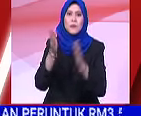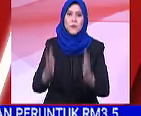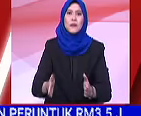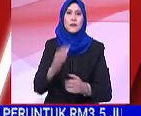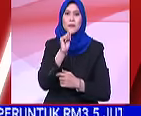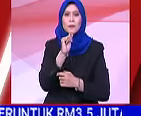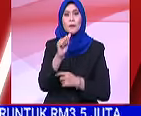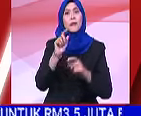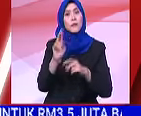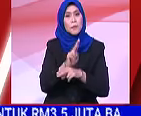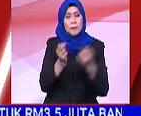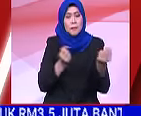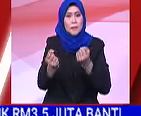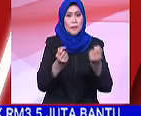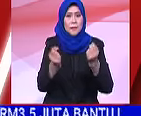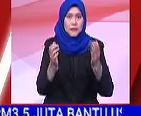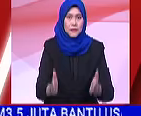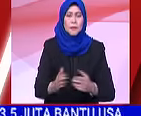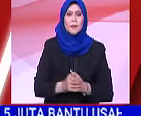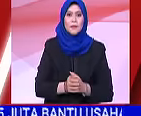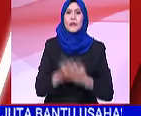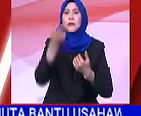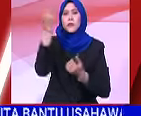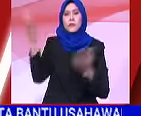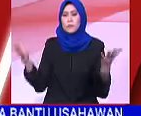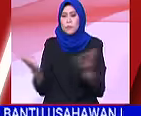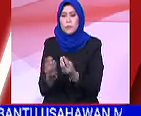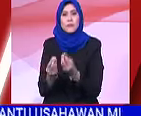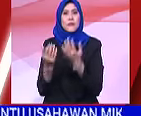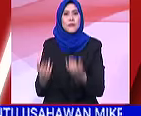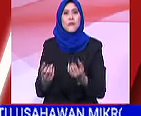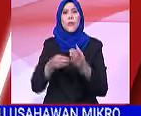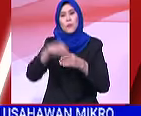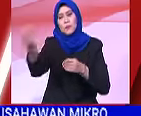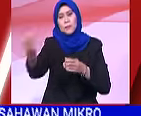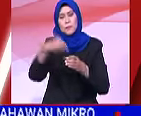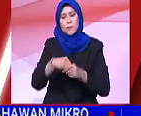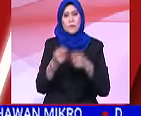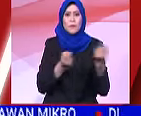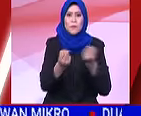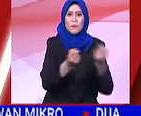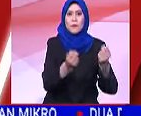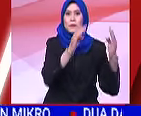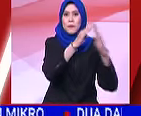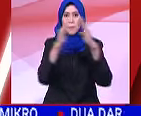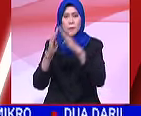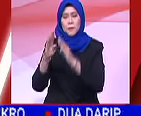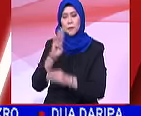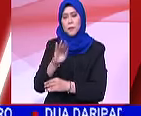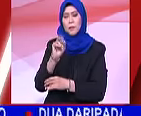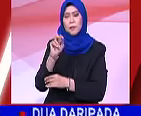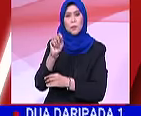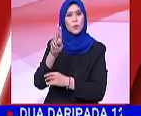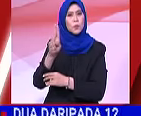khususnya pengguna jalan raya. Namun, ia bagi mengurangkan pergerakan keluar masuk kenderaan khususnya ke bandar Bintulu, terutama bagi